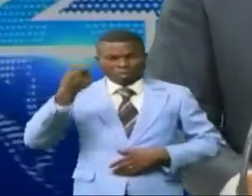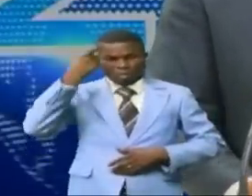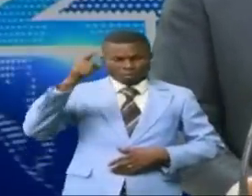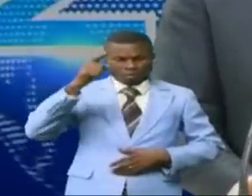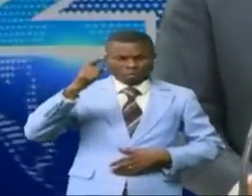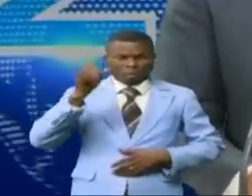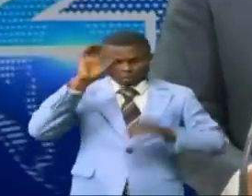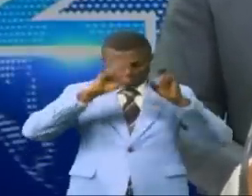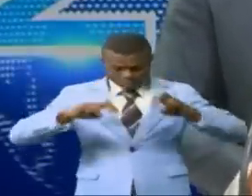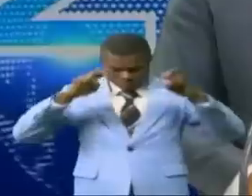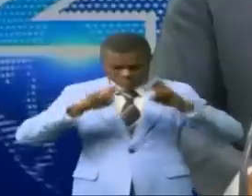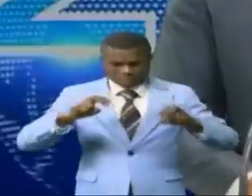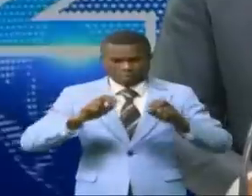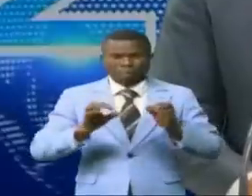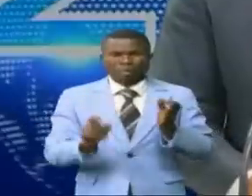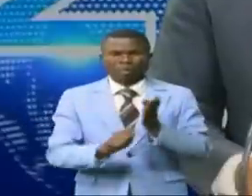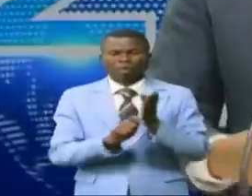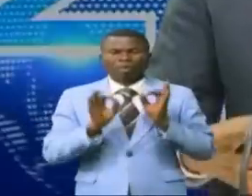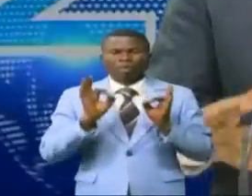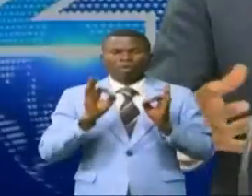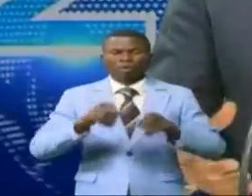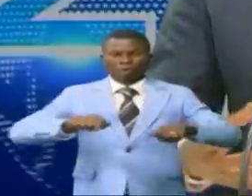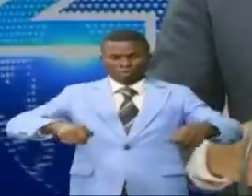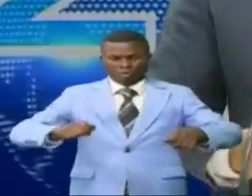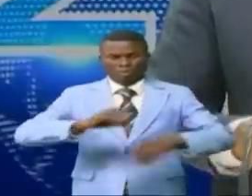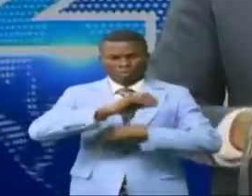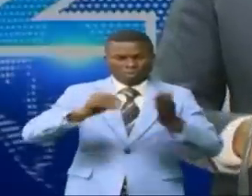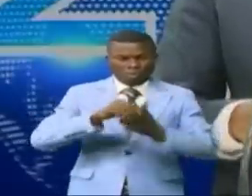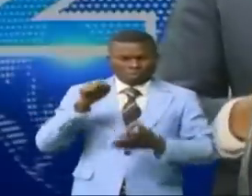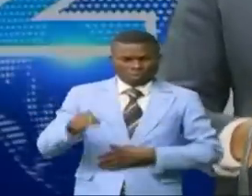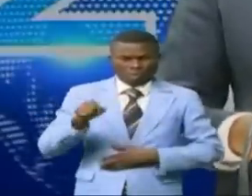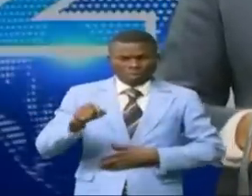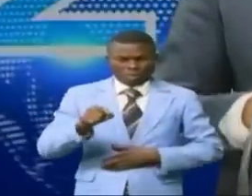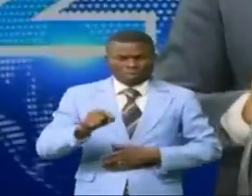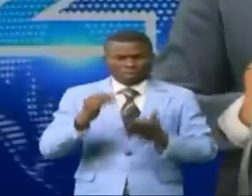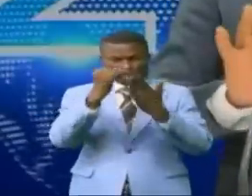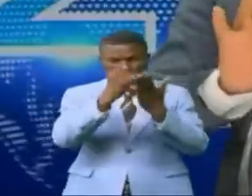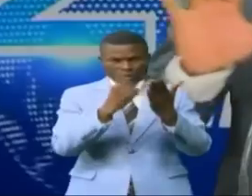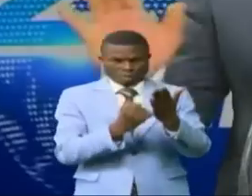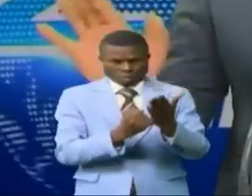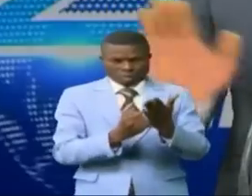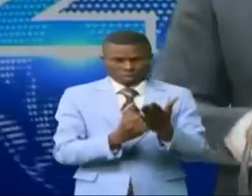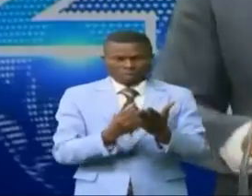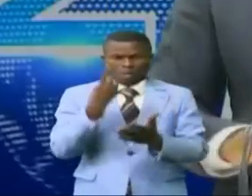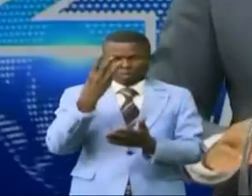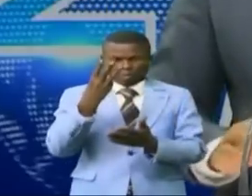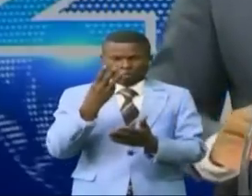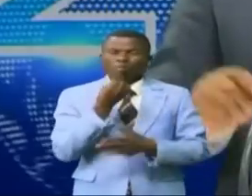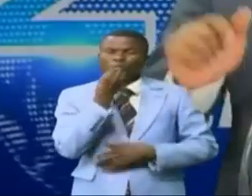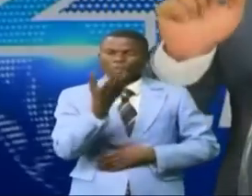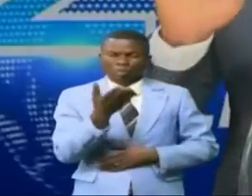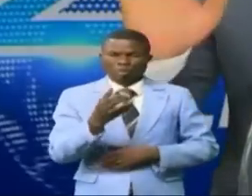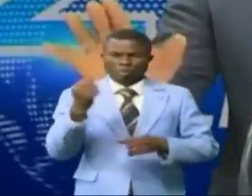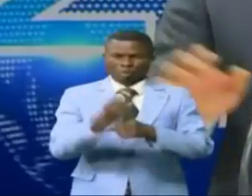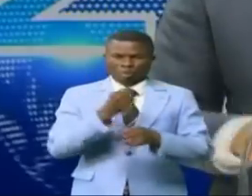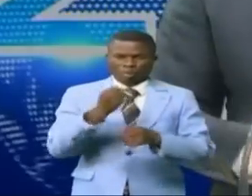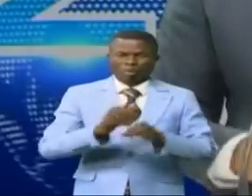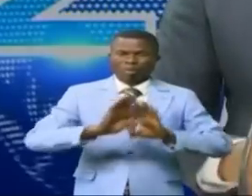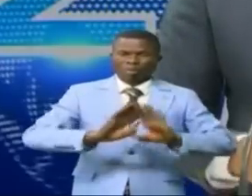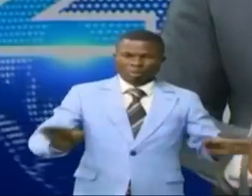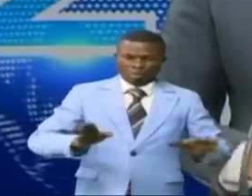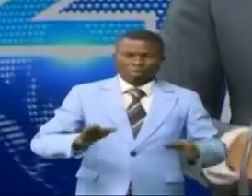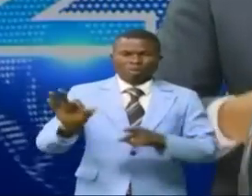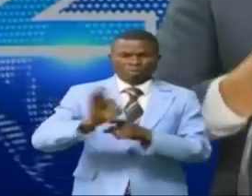la recherche et l'innovation sur les batteries. Et c'est ce centre-là qui va identifier sur base de 3 référentiels métiers, compétences